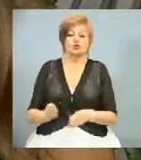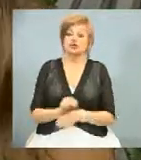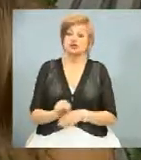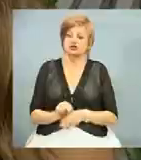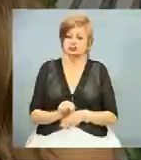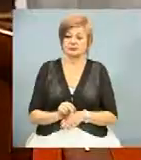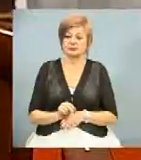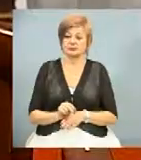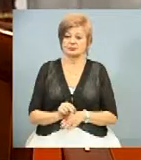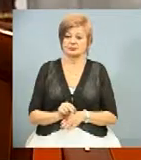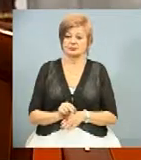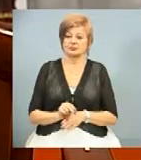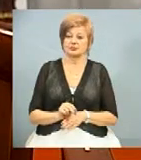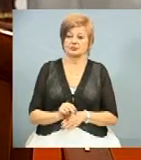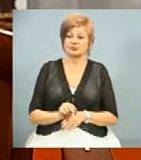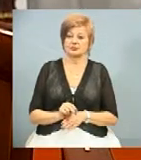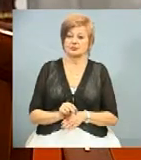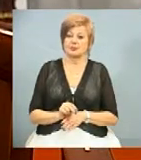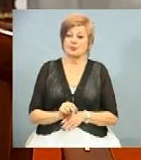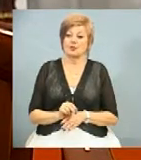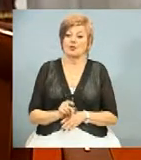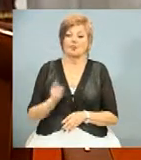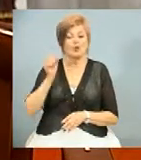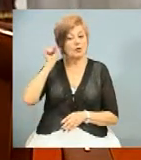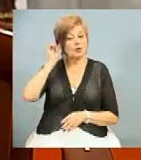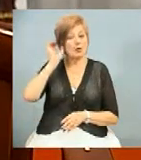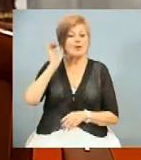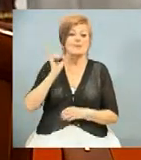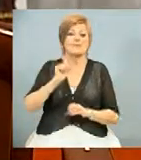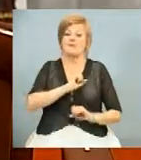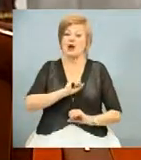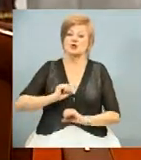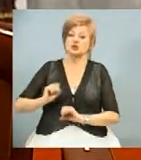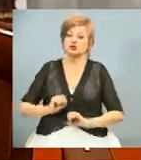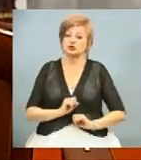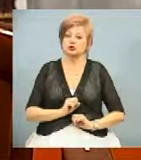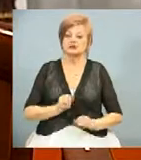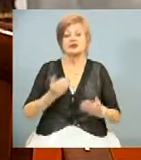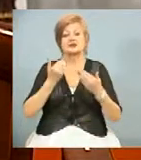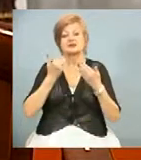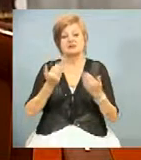лікувати? Він не... послухає та може спросити, як